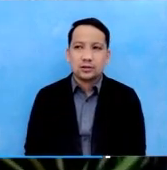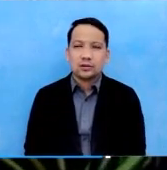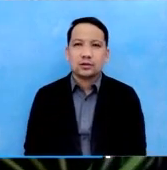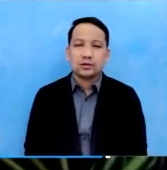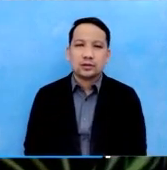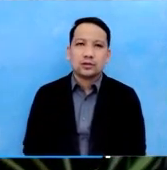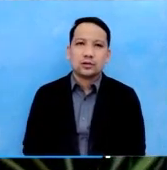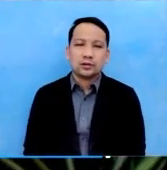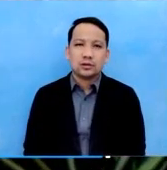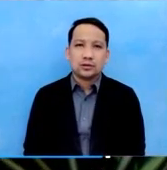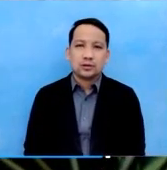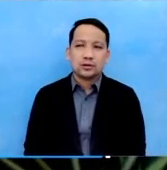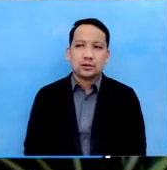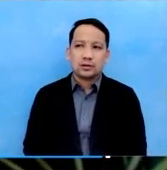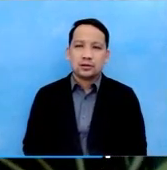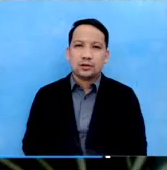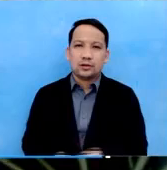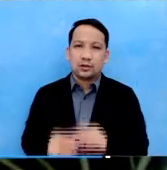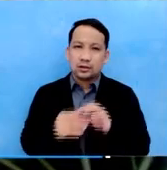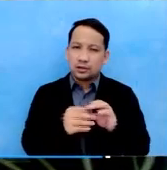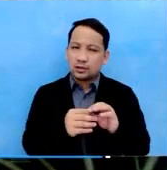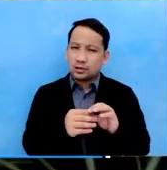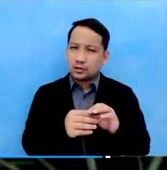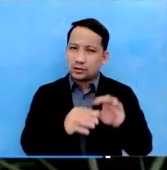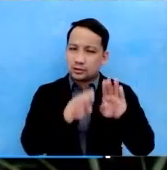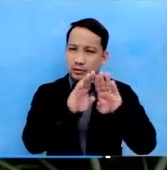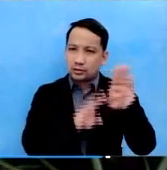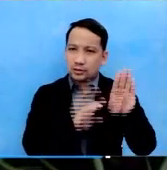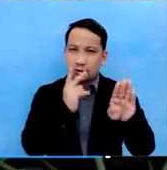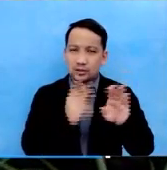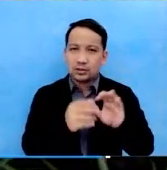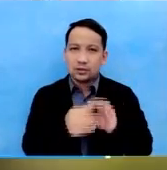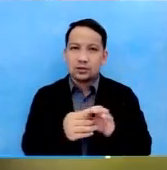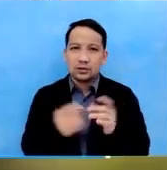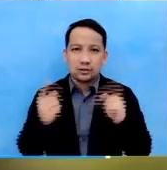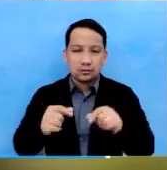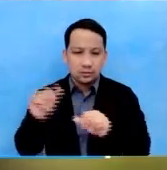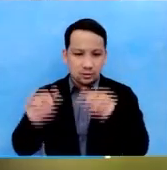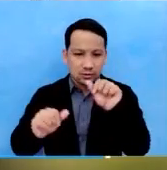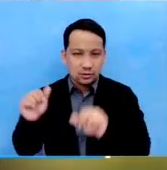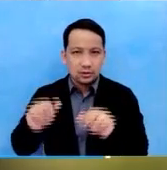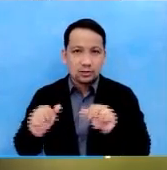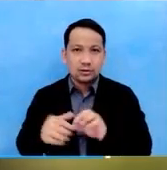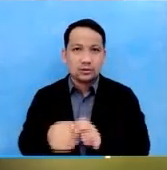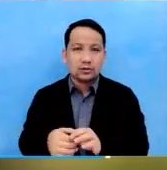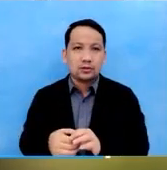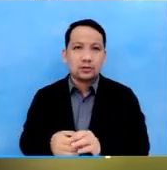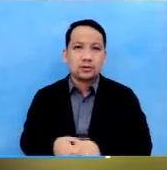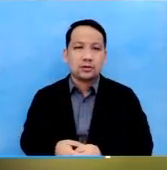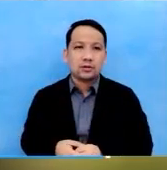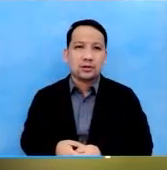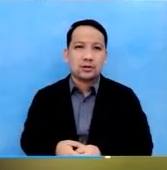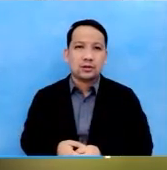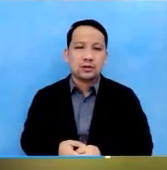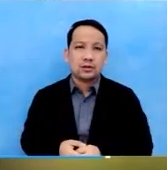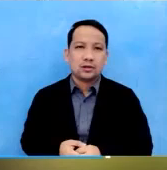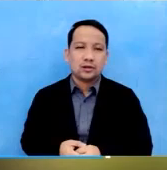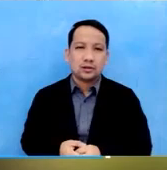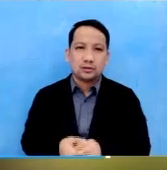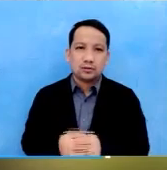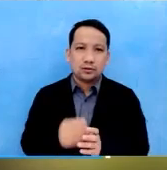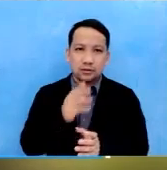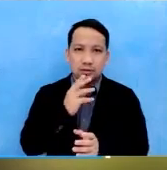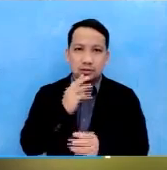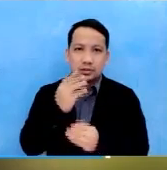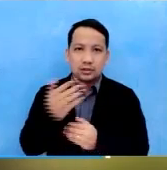muna ma-occupy. Ay, kumbaga na sa assessment stage pa po tayo. Nawalan po ba ng kuryente o tubig po dyan